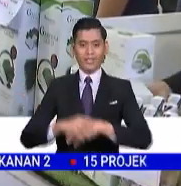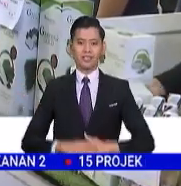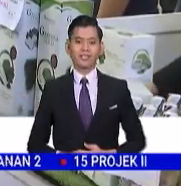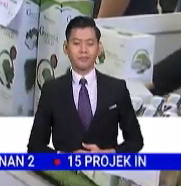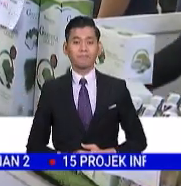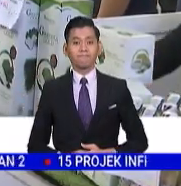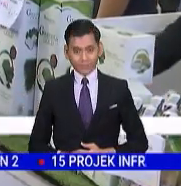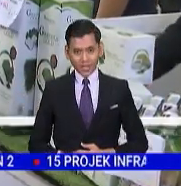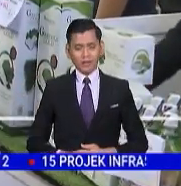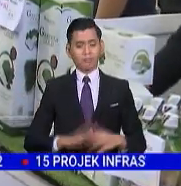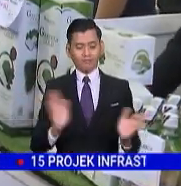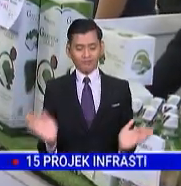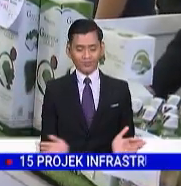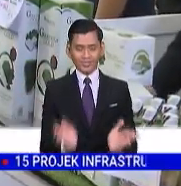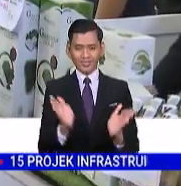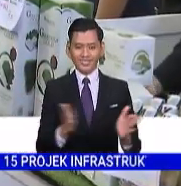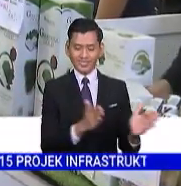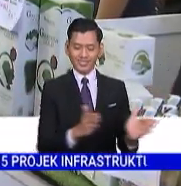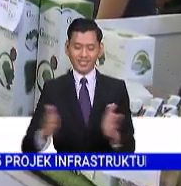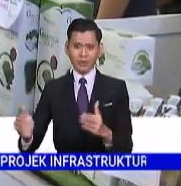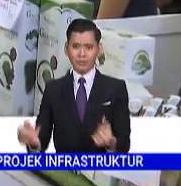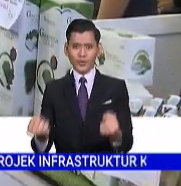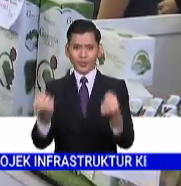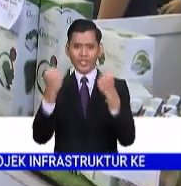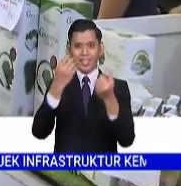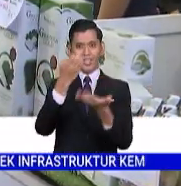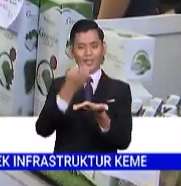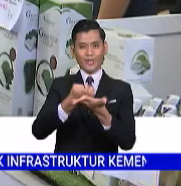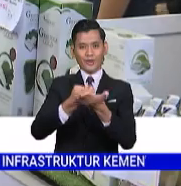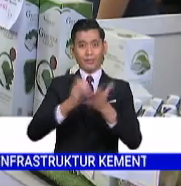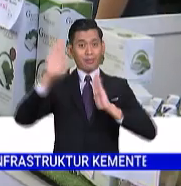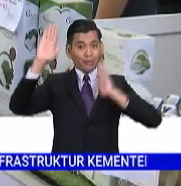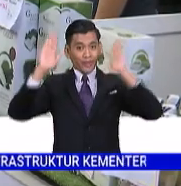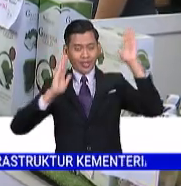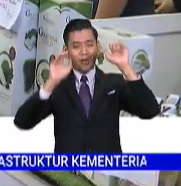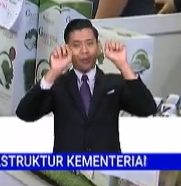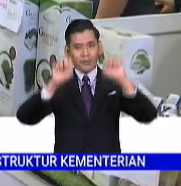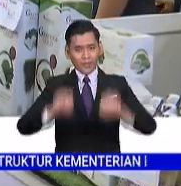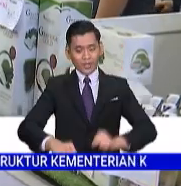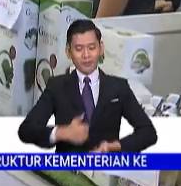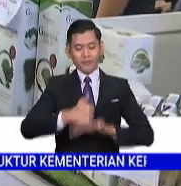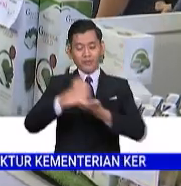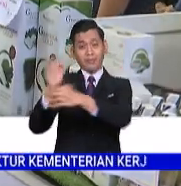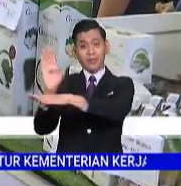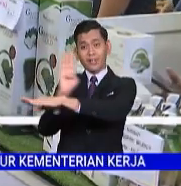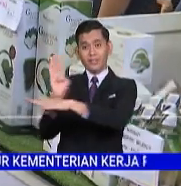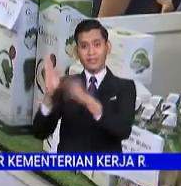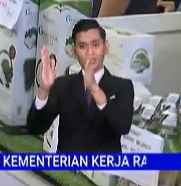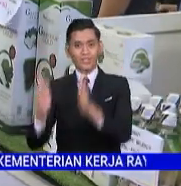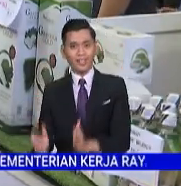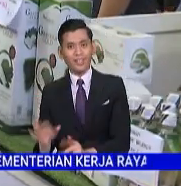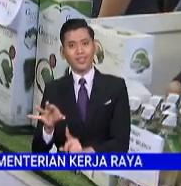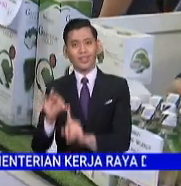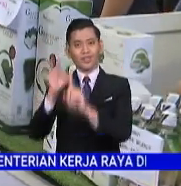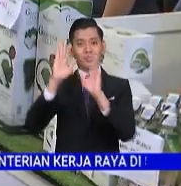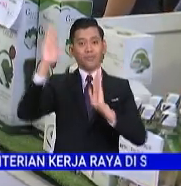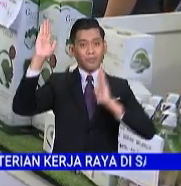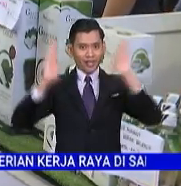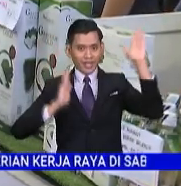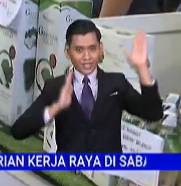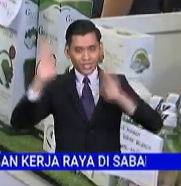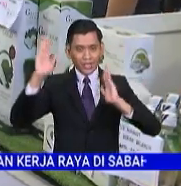Selain meransam, merancak dan memperkukuhkan ekonomi domestik, ia juga membantu para usahawan khususnya di Malaysia dalam